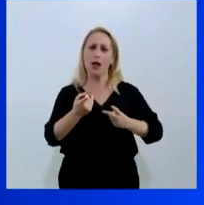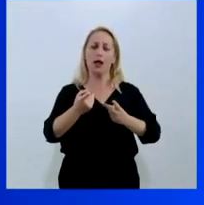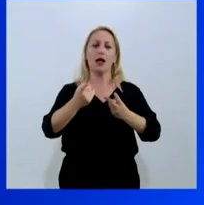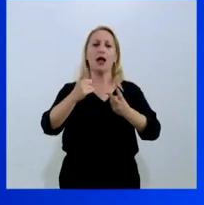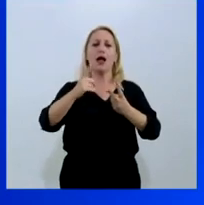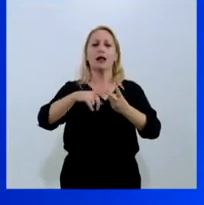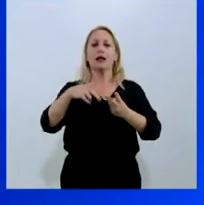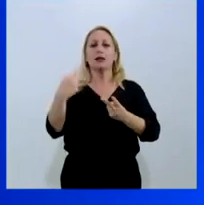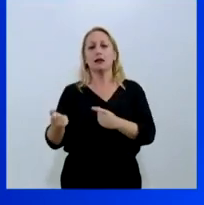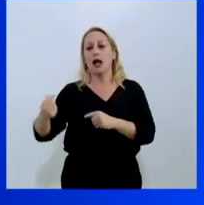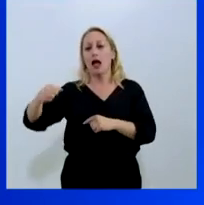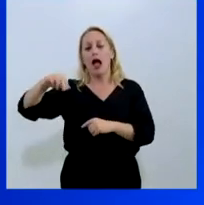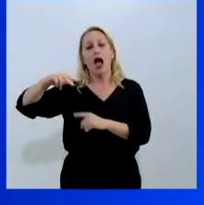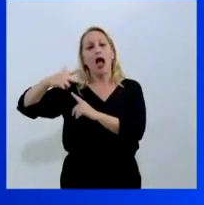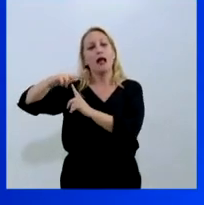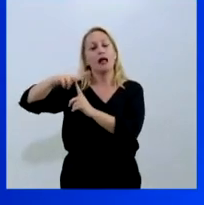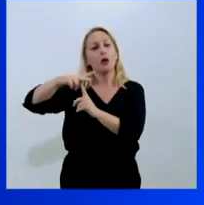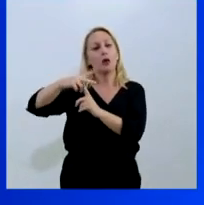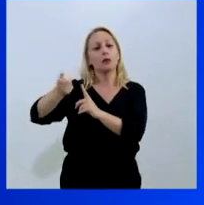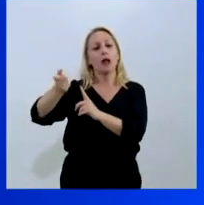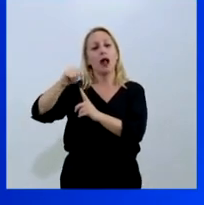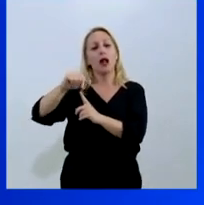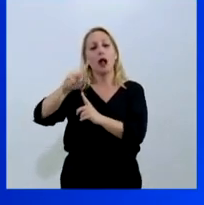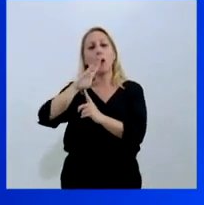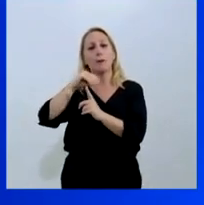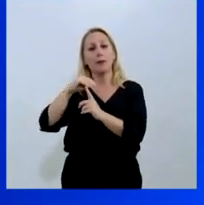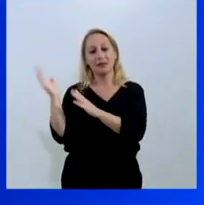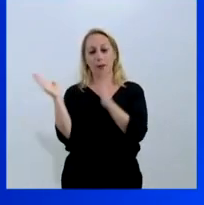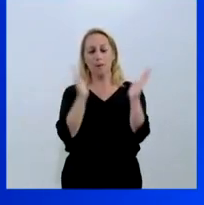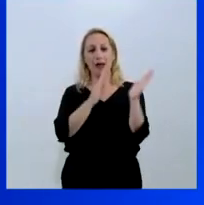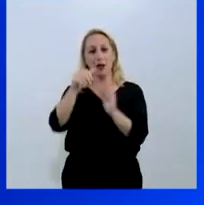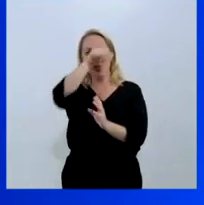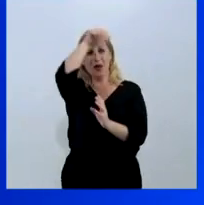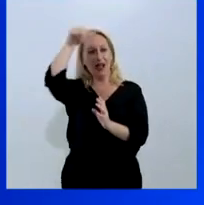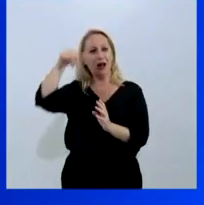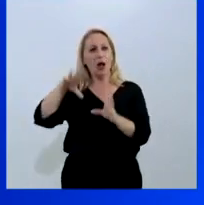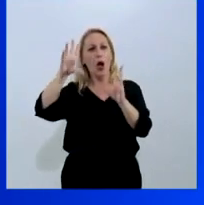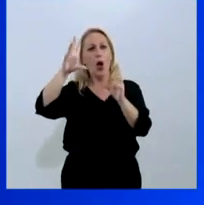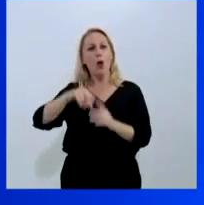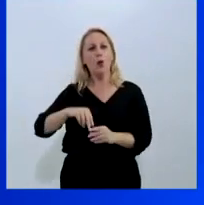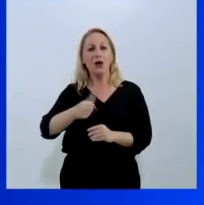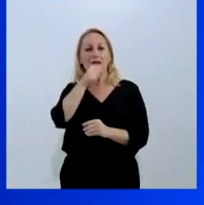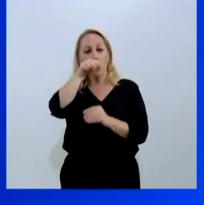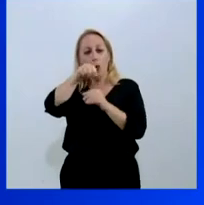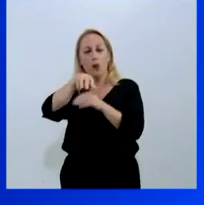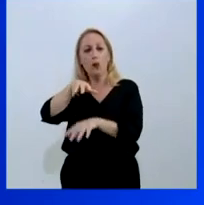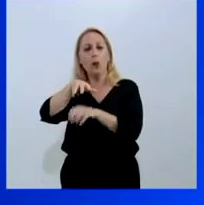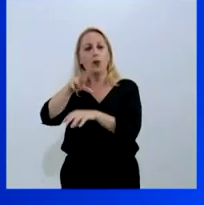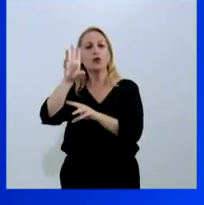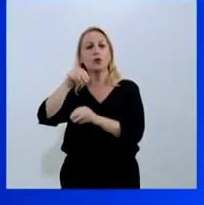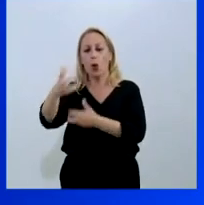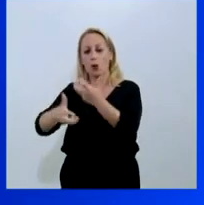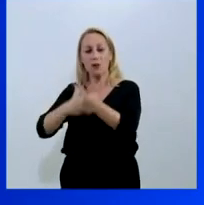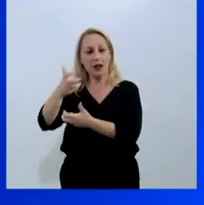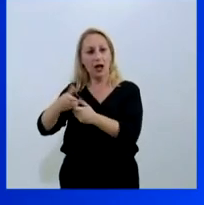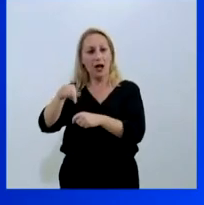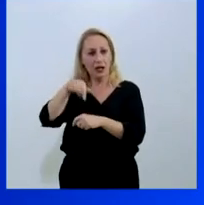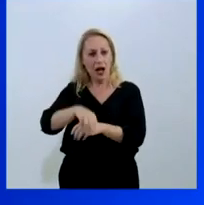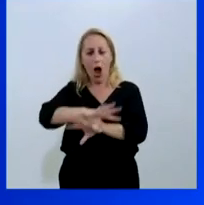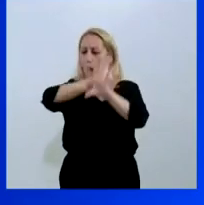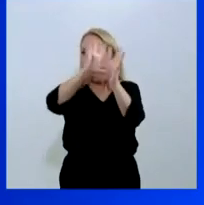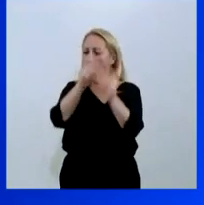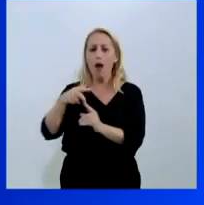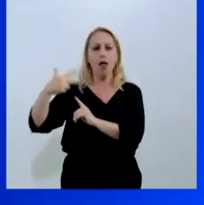τα οποία χρησιμοποιήθηκαν κατά τη διάρκεια του καλοκαιριού για δάσο πυρόσβεση, χρησιμοποιήθηκαν σε αυτή την πολύ